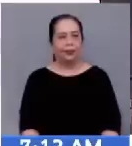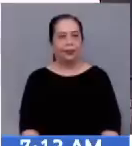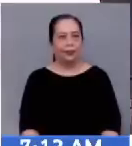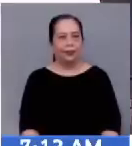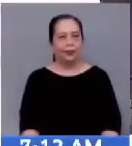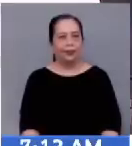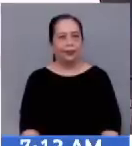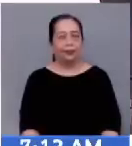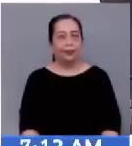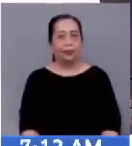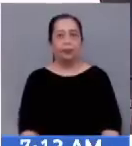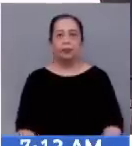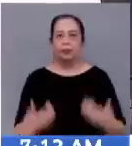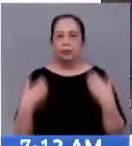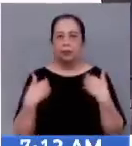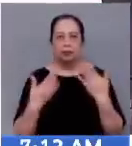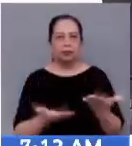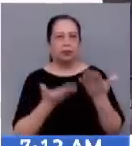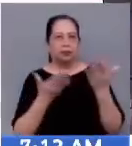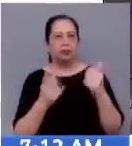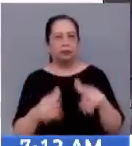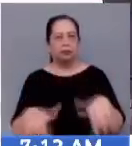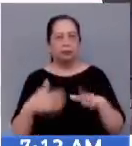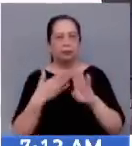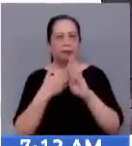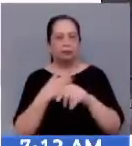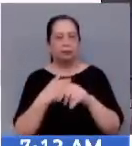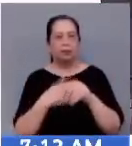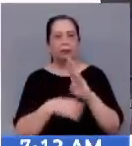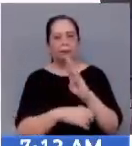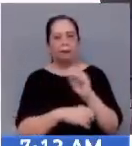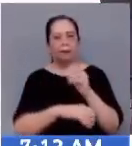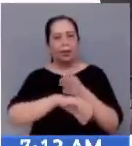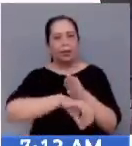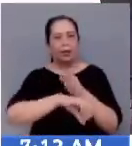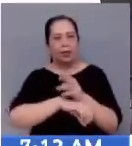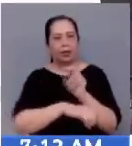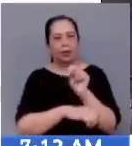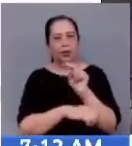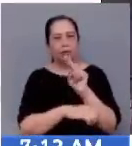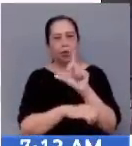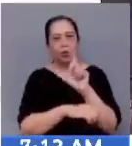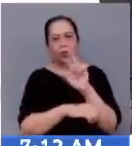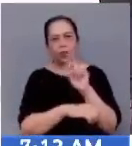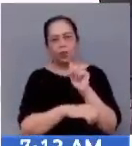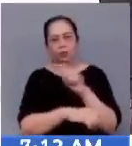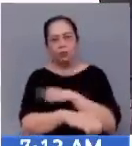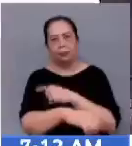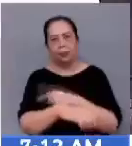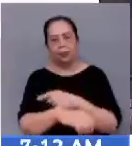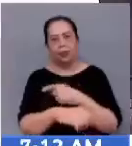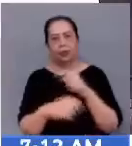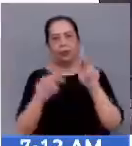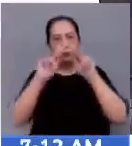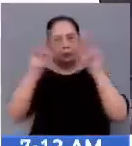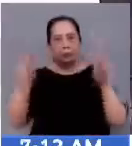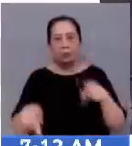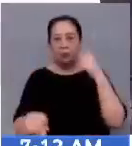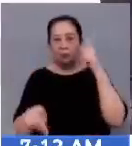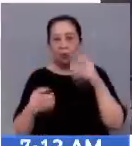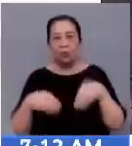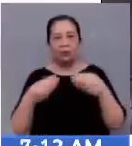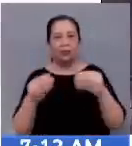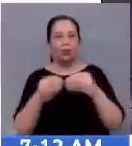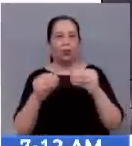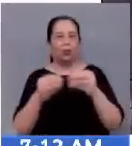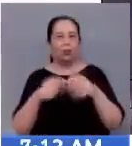May mga panukala na buhay ng Bataan Nuclear Power Plant para maresolba ang problema sa supply ng kuryente sa bansa. Pero isang